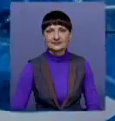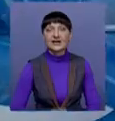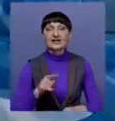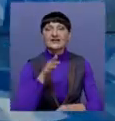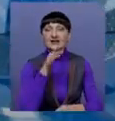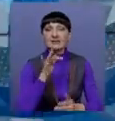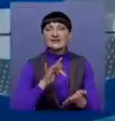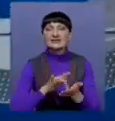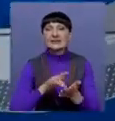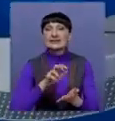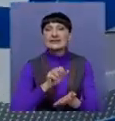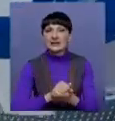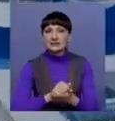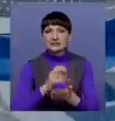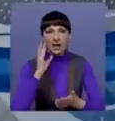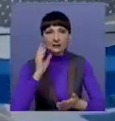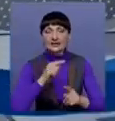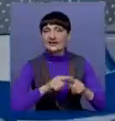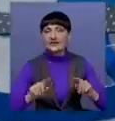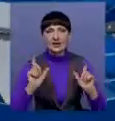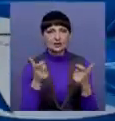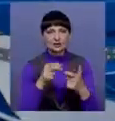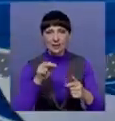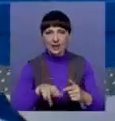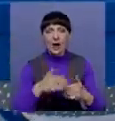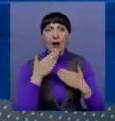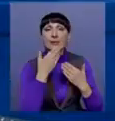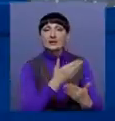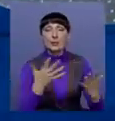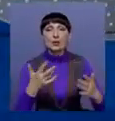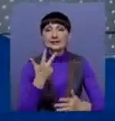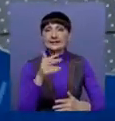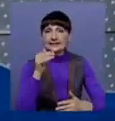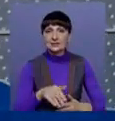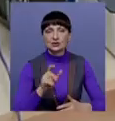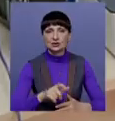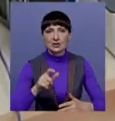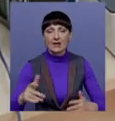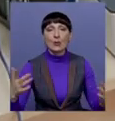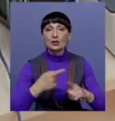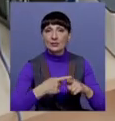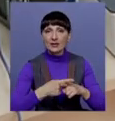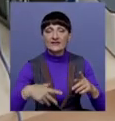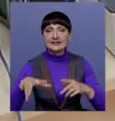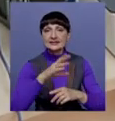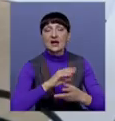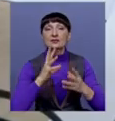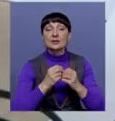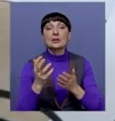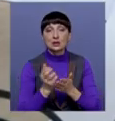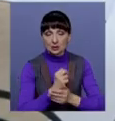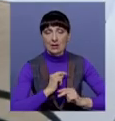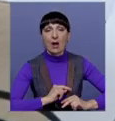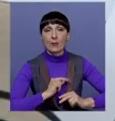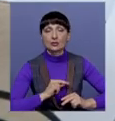Тем временем в центр занятости Алматы за время действия режима ЧП обратилось более 3000 человек. Больше половины из них в результате нашли работу